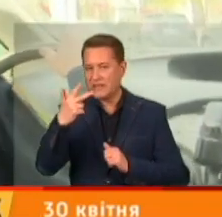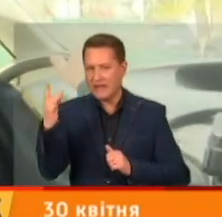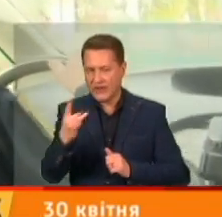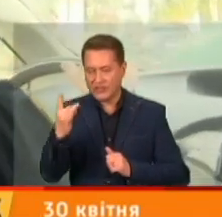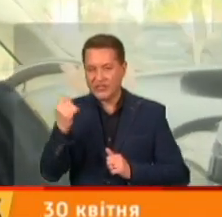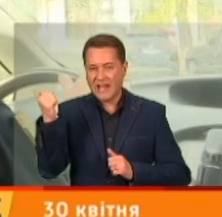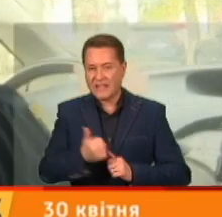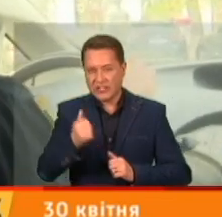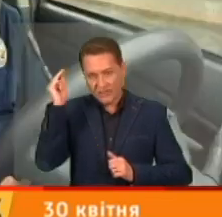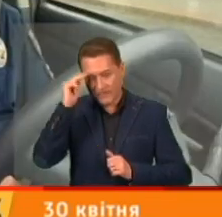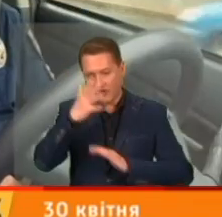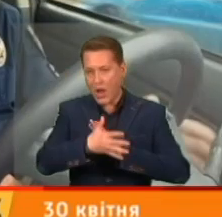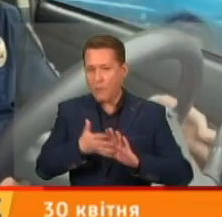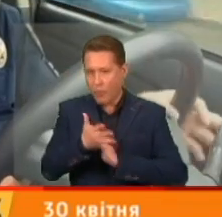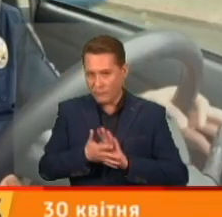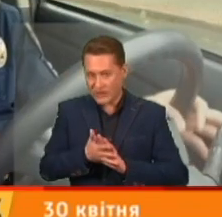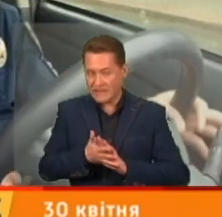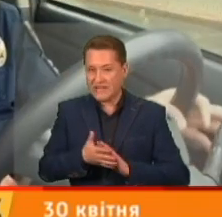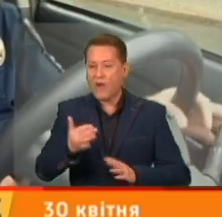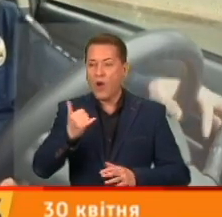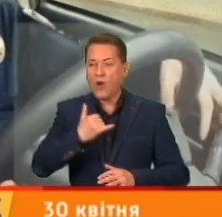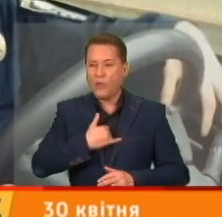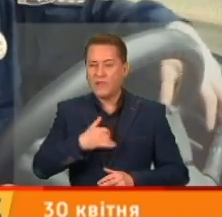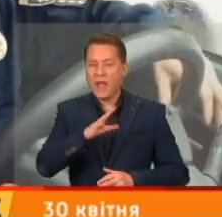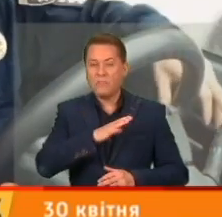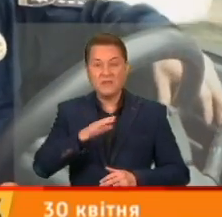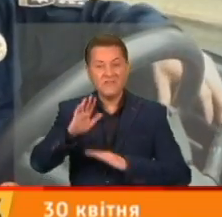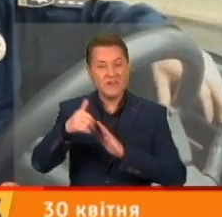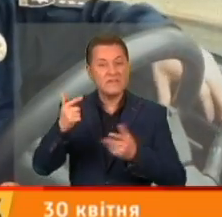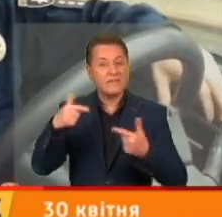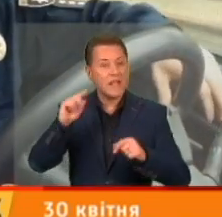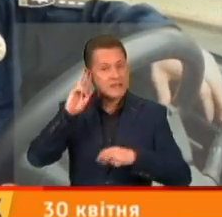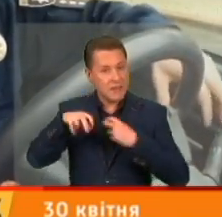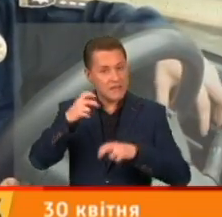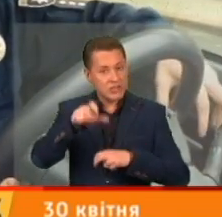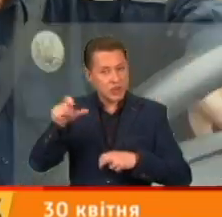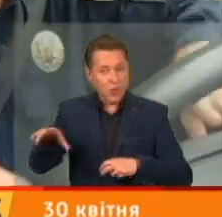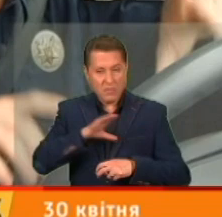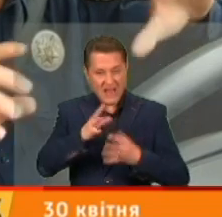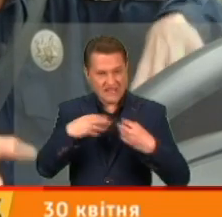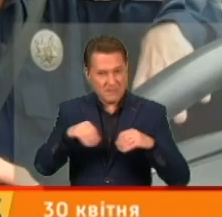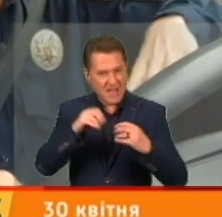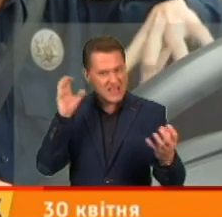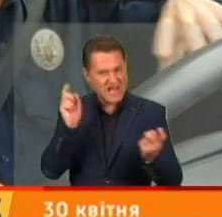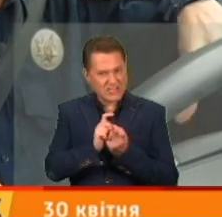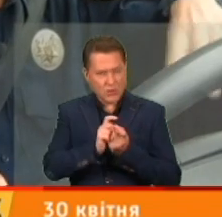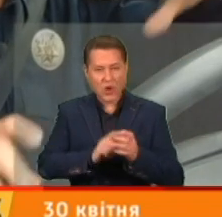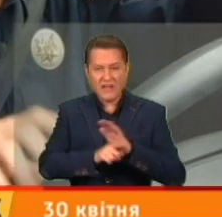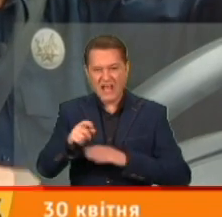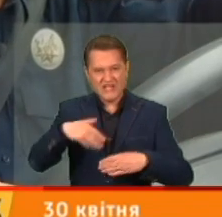вивчали мову жестів. У мене особисто був визов, там, де слабослышащі люди, це була сімейна ссора. Вони там почали бити